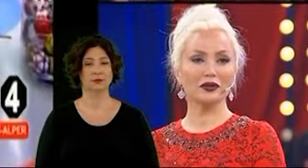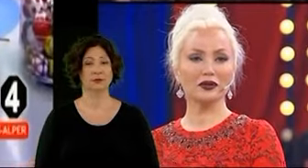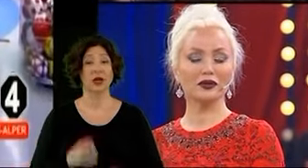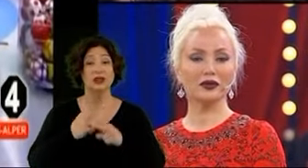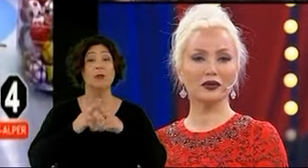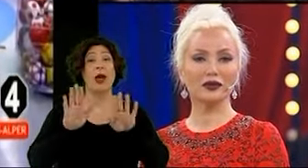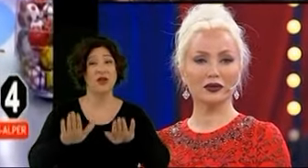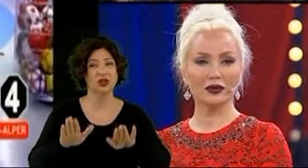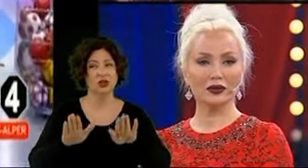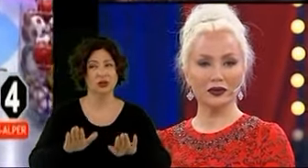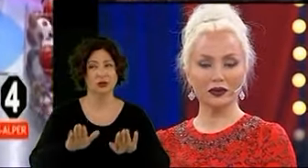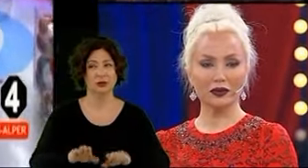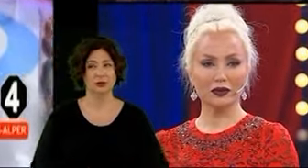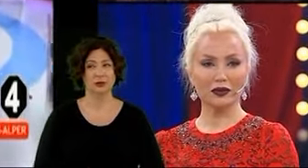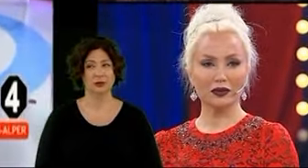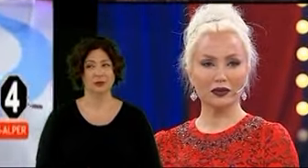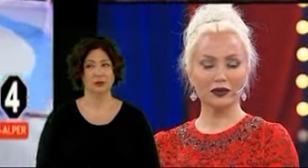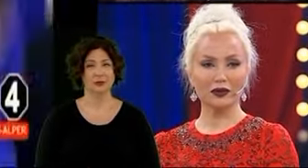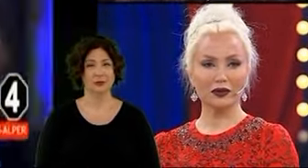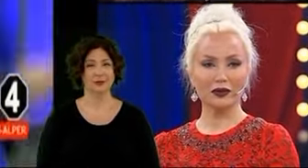Acilet ne var?